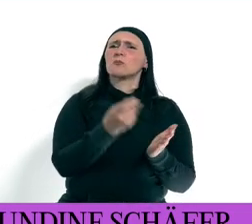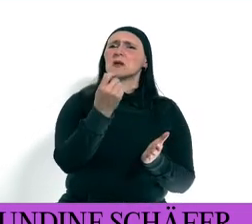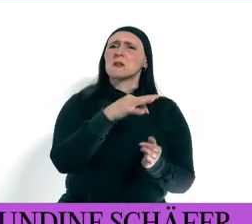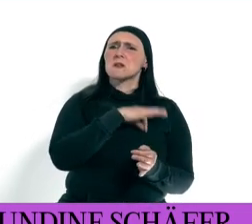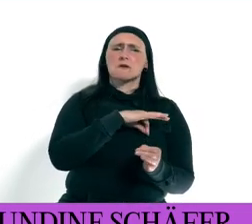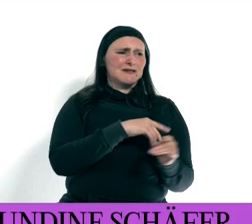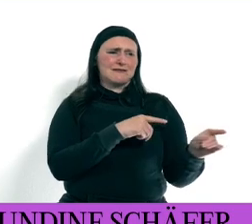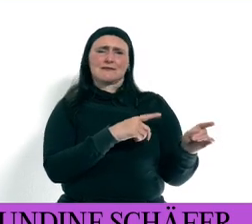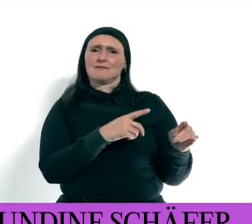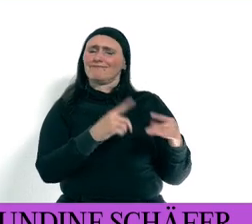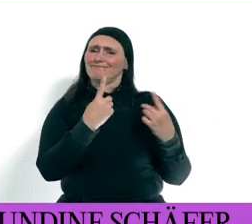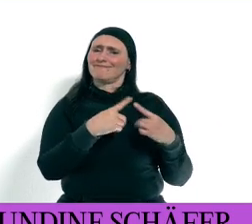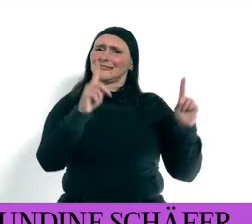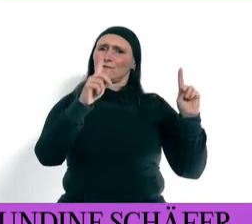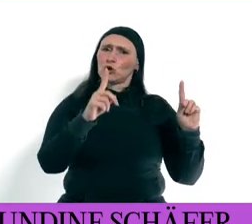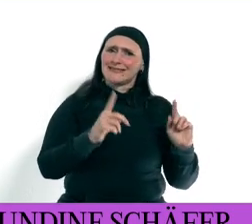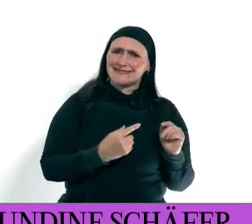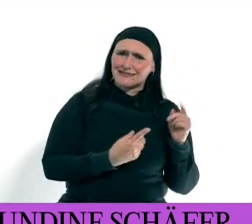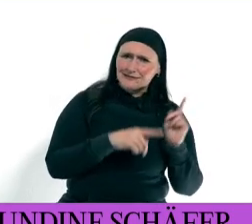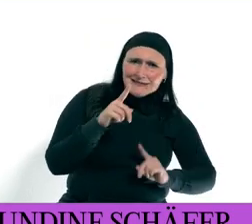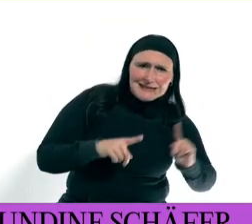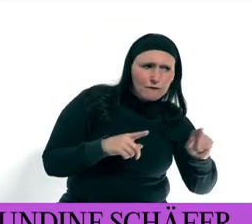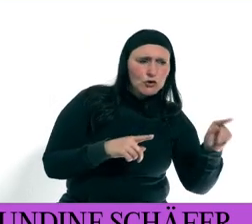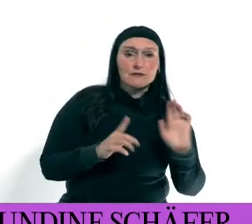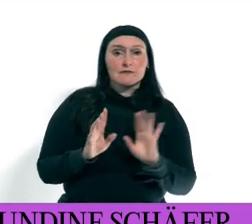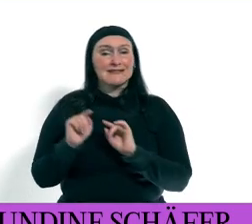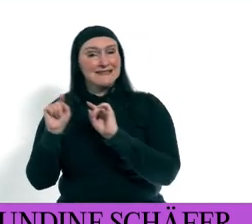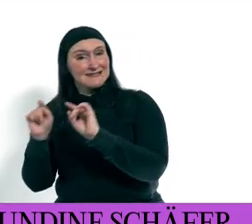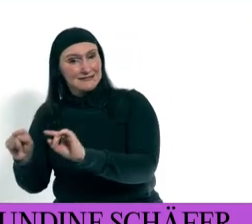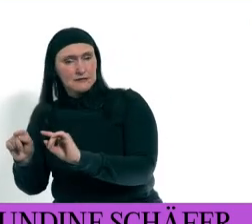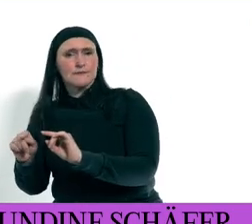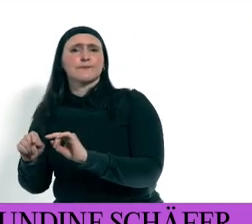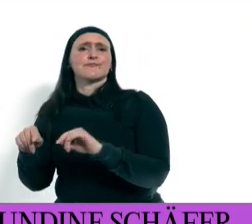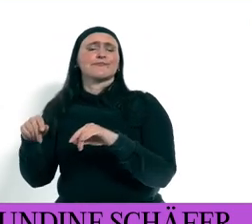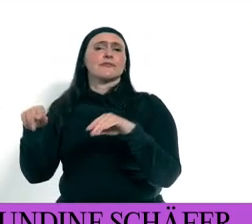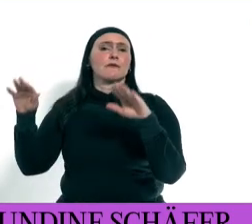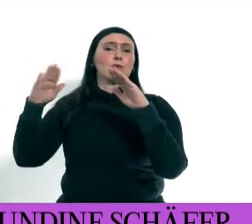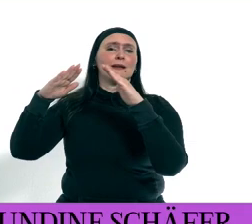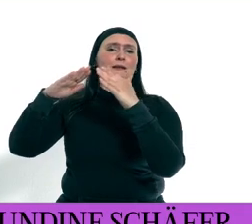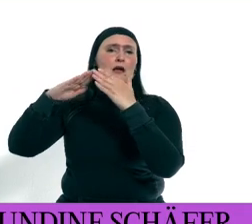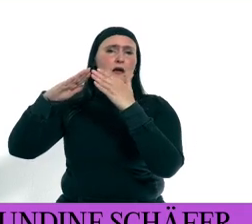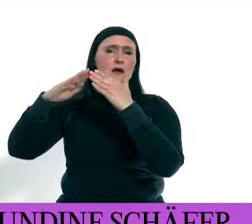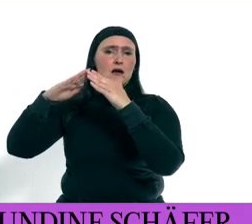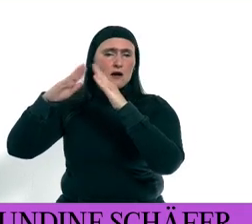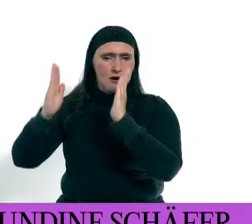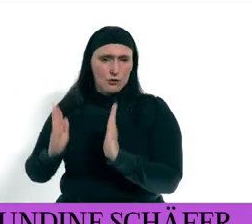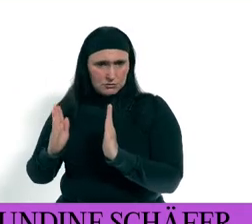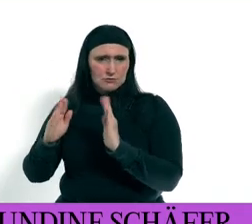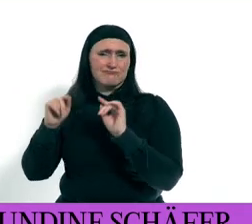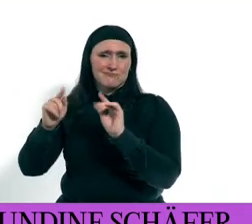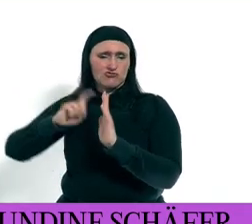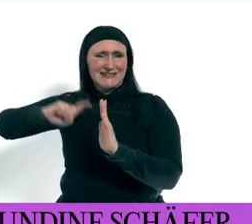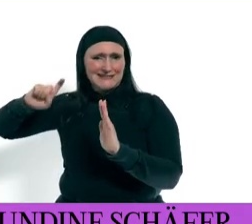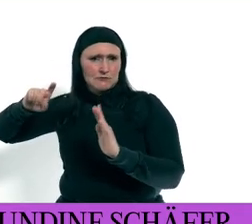etwas alternativ oder ergänzend zum kommerziellen Angebot einer Shopping Mall. Und dann